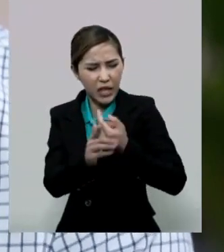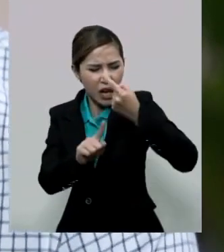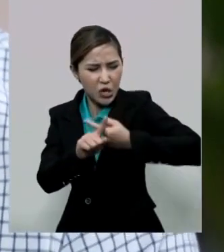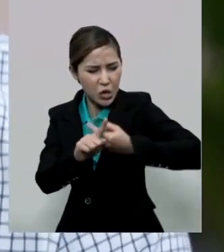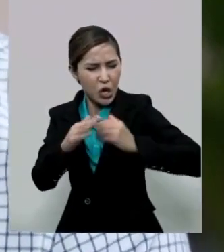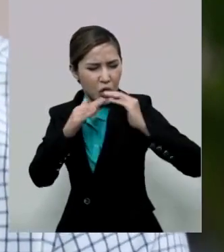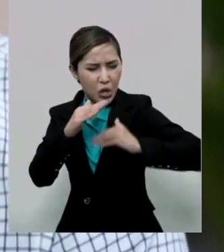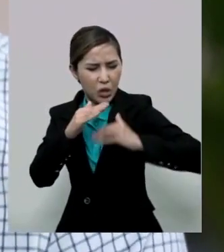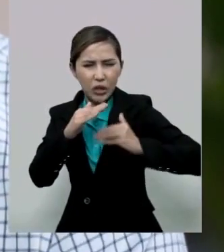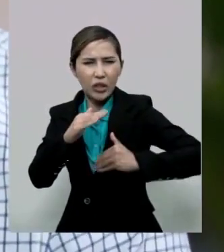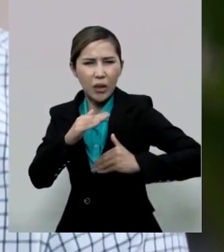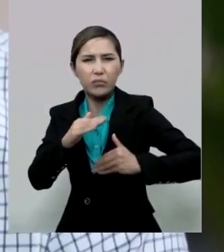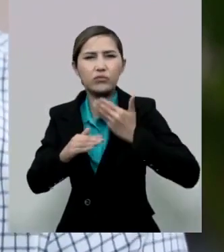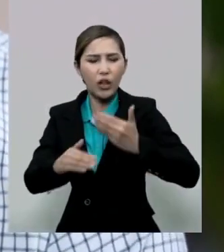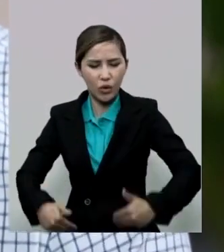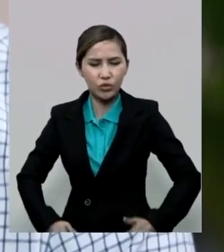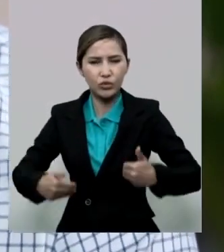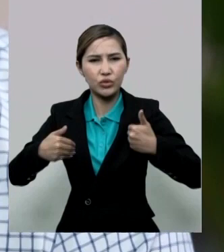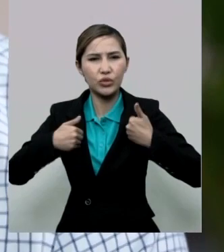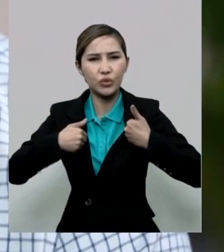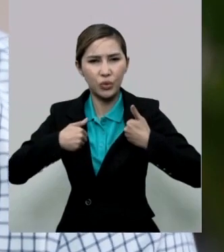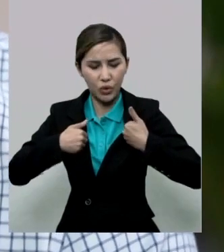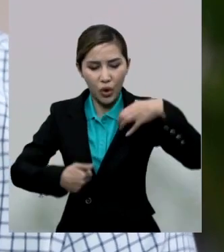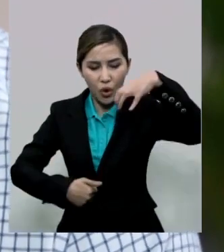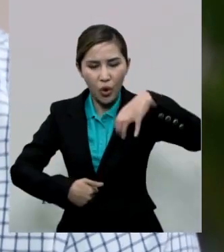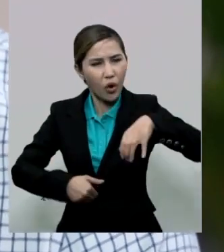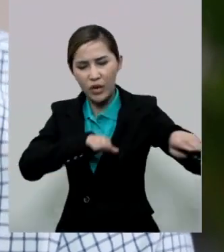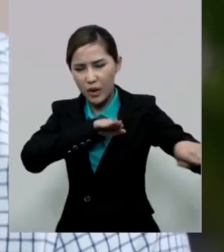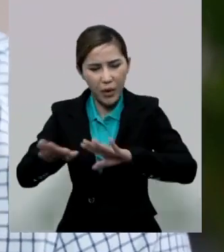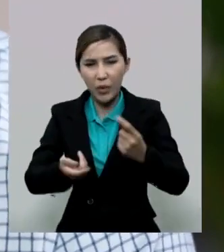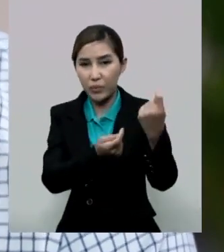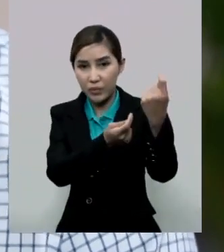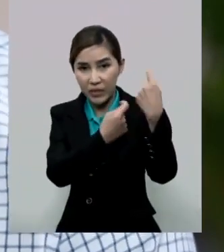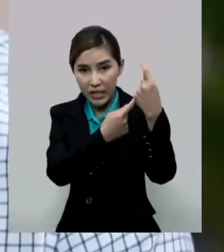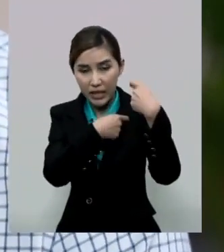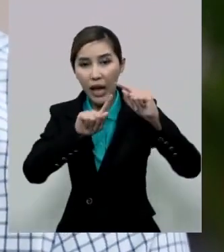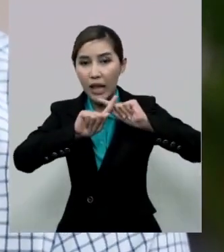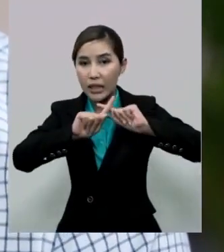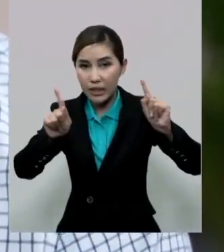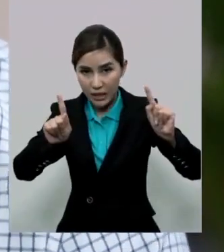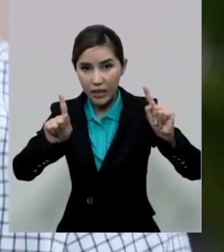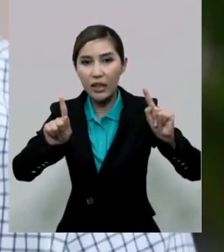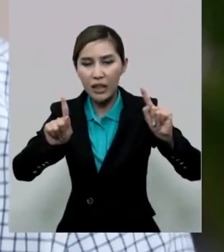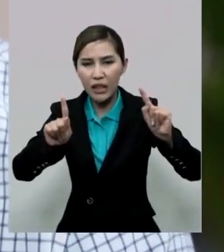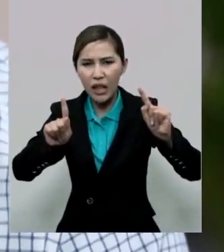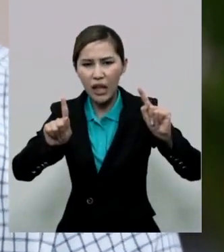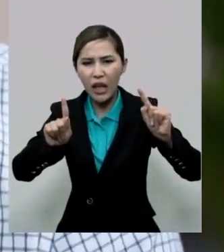ได้รับเงินเดือนขั้นต่ำตลอดชีวิตอะไรนะครับก็สำหรับองค์กรที่อาจจะยังไม่พอที่จะจ้างแ